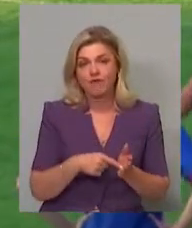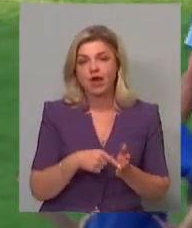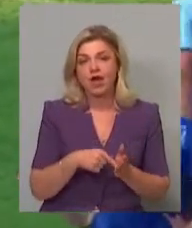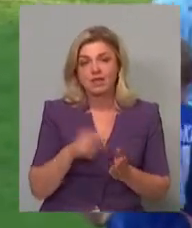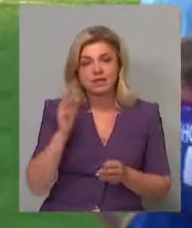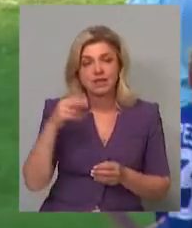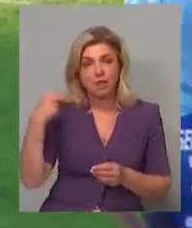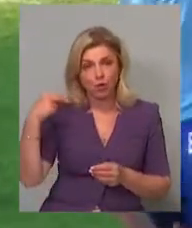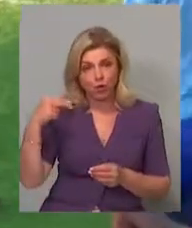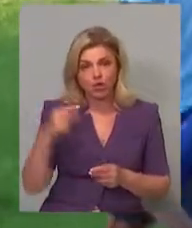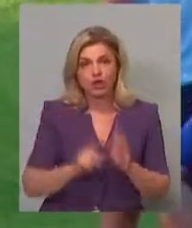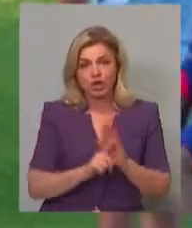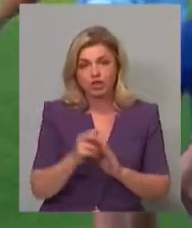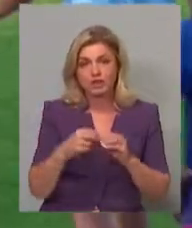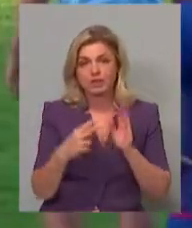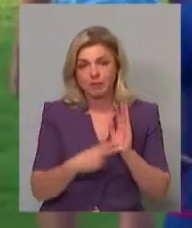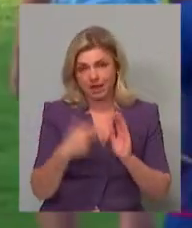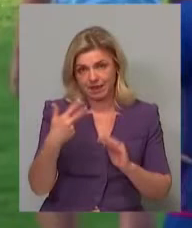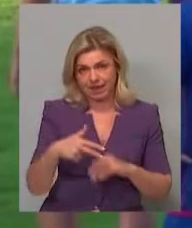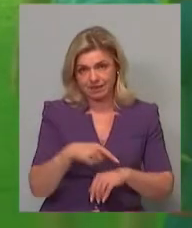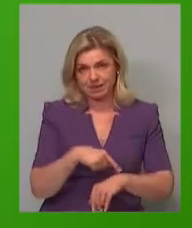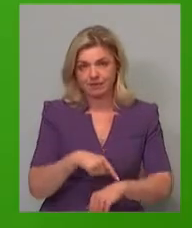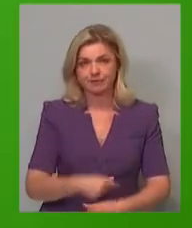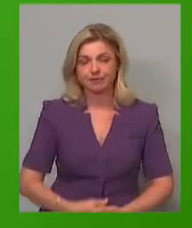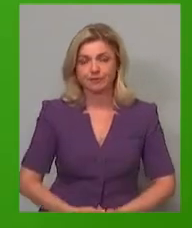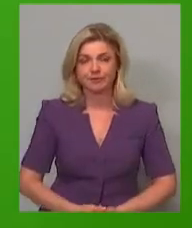«Металурга». Початок о 17:30.